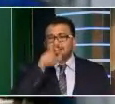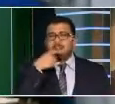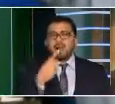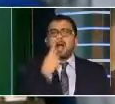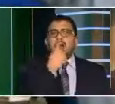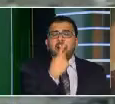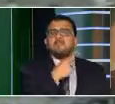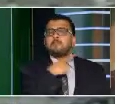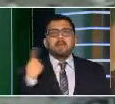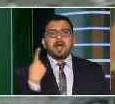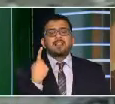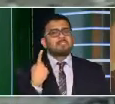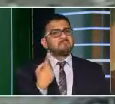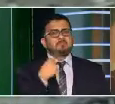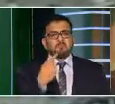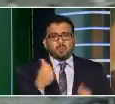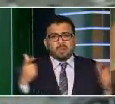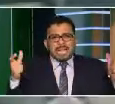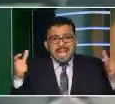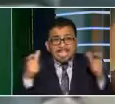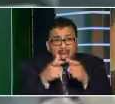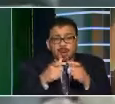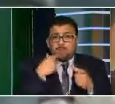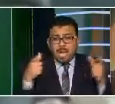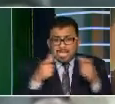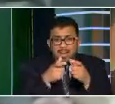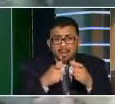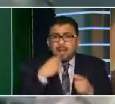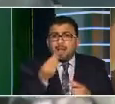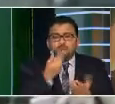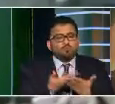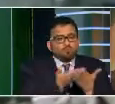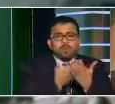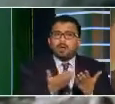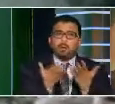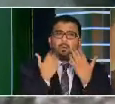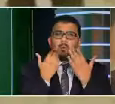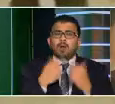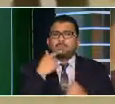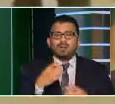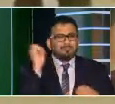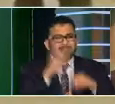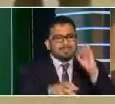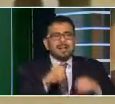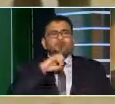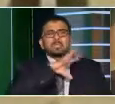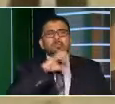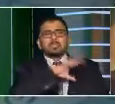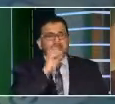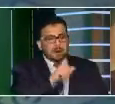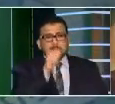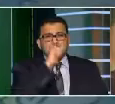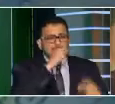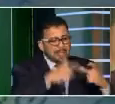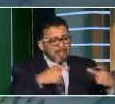إلى 1200 ريال. وبسبب الحصار المستمر على المدينة وانعدام الخدمات فقد تكدست القمامة وانتشرت المستنقعات،